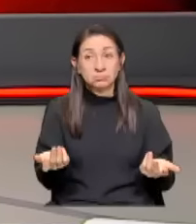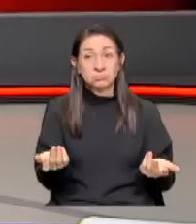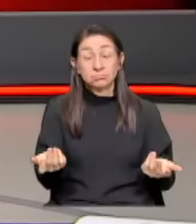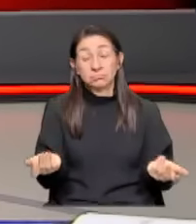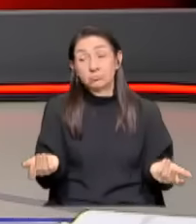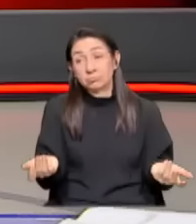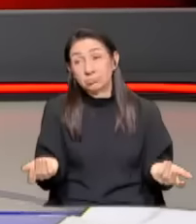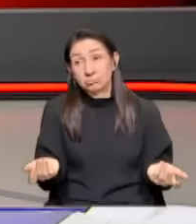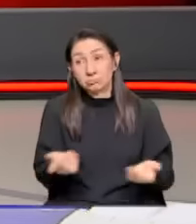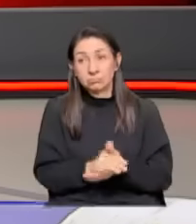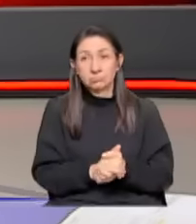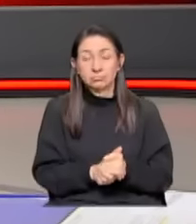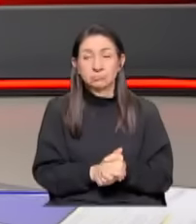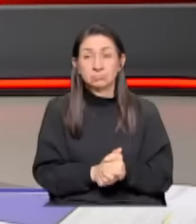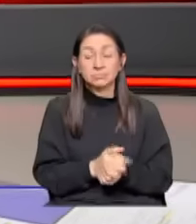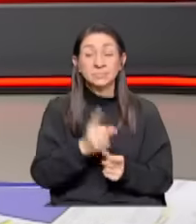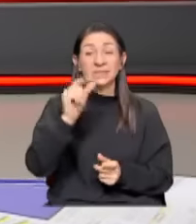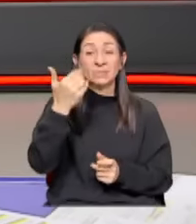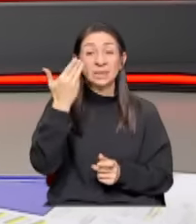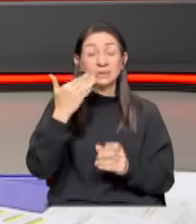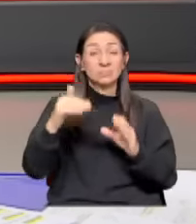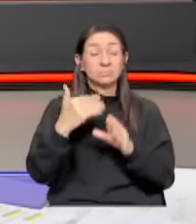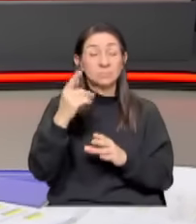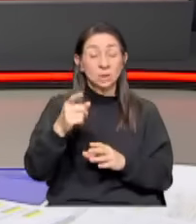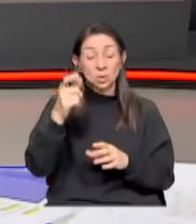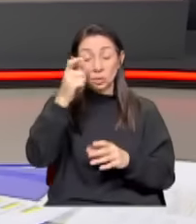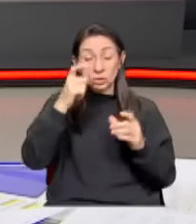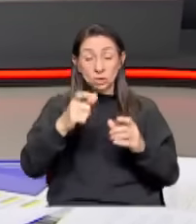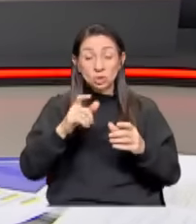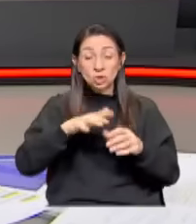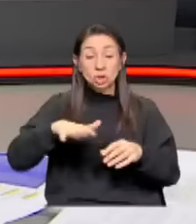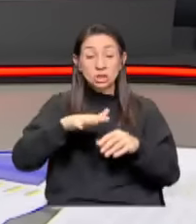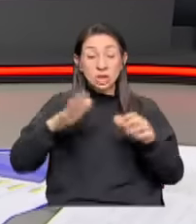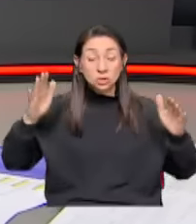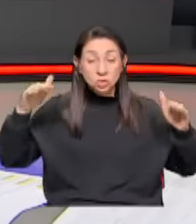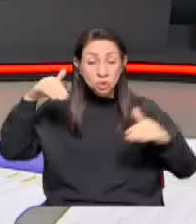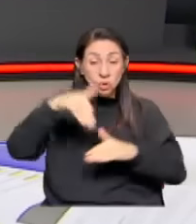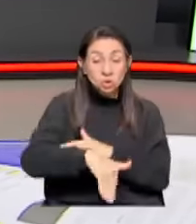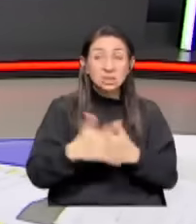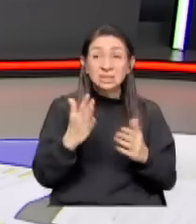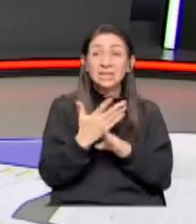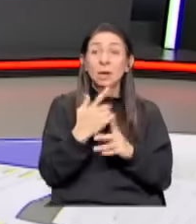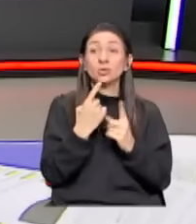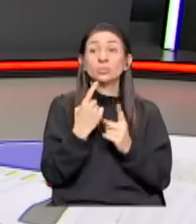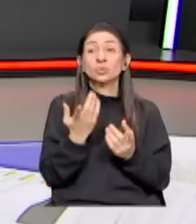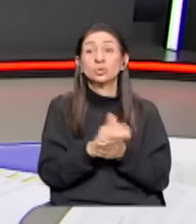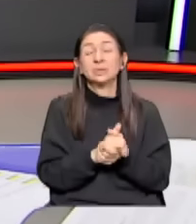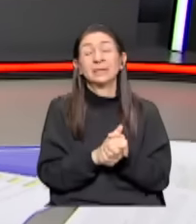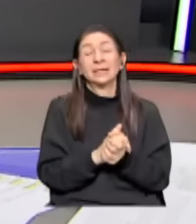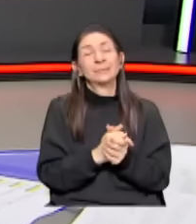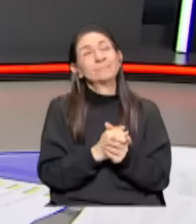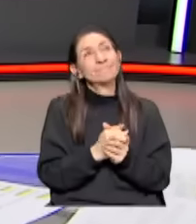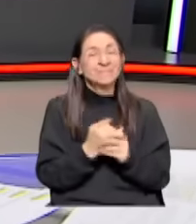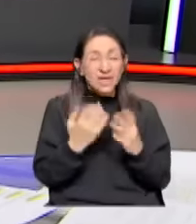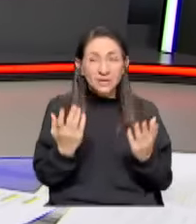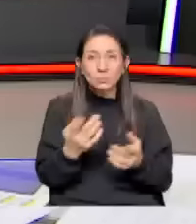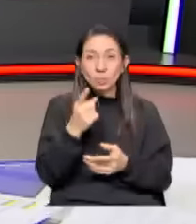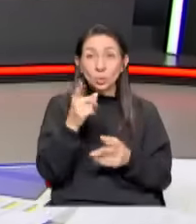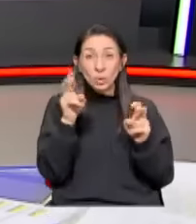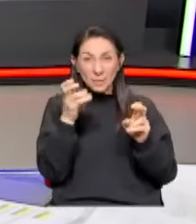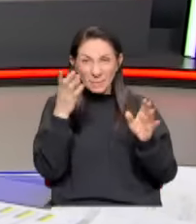Yani bir kıymetli izleyicimiz demiş ki, ülkemizdeki sosyal çöküşü niye konuşmuyorsunuz? Efendim, bu konuya